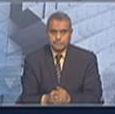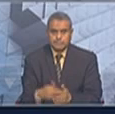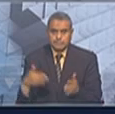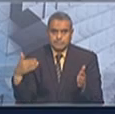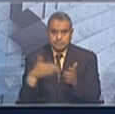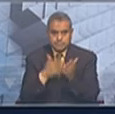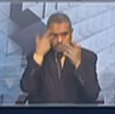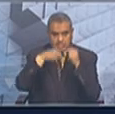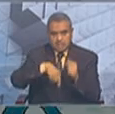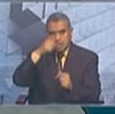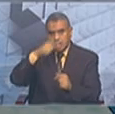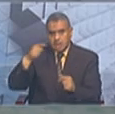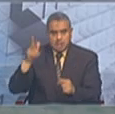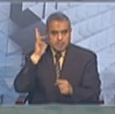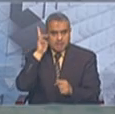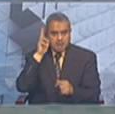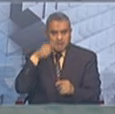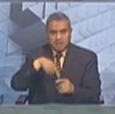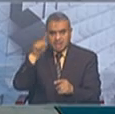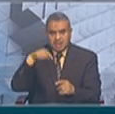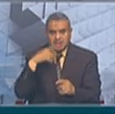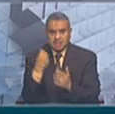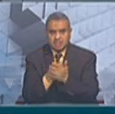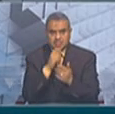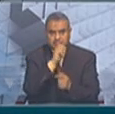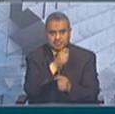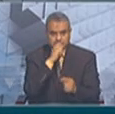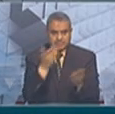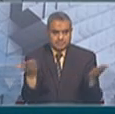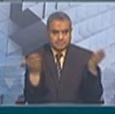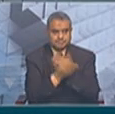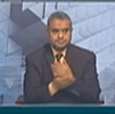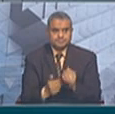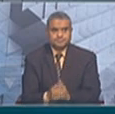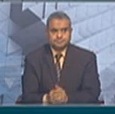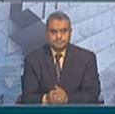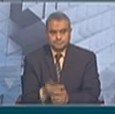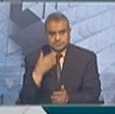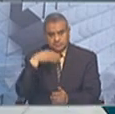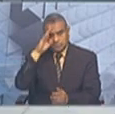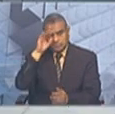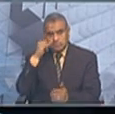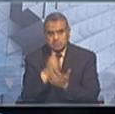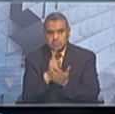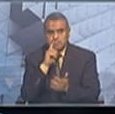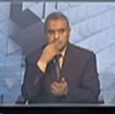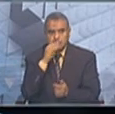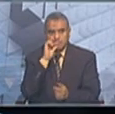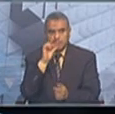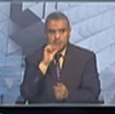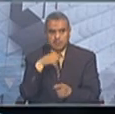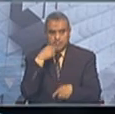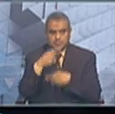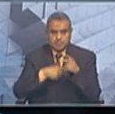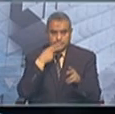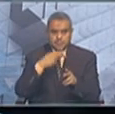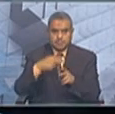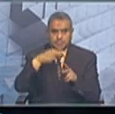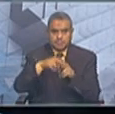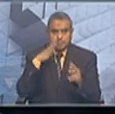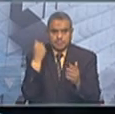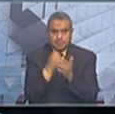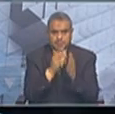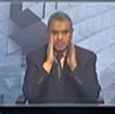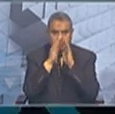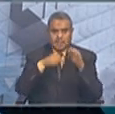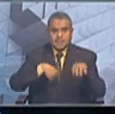تأتي أخبارنا الاقتصادية وعودة إلى الزميلة ليلى عمر لإكمال بانوراما، تفضلي ليلى. شكرا لك محمد. وعودة مرة أخرى